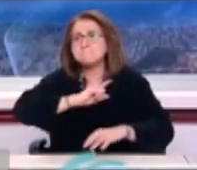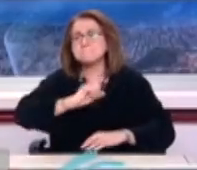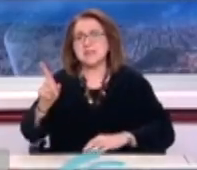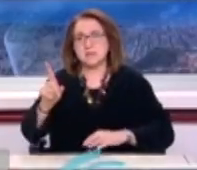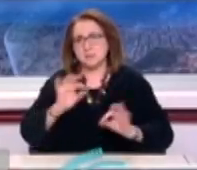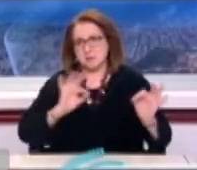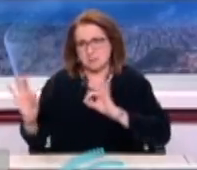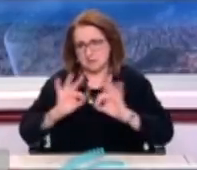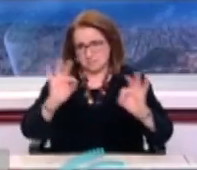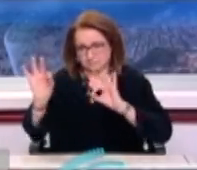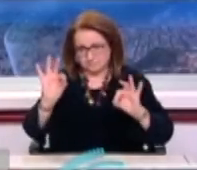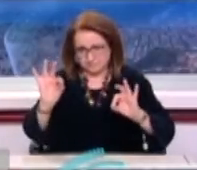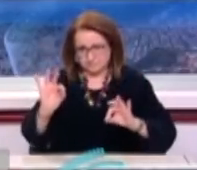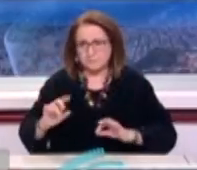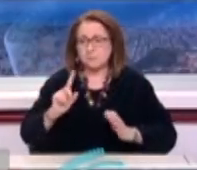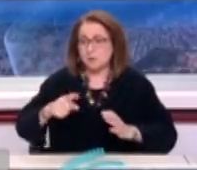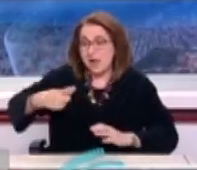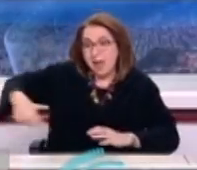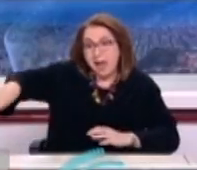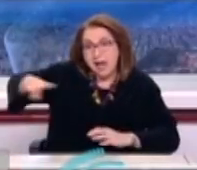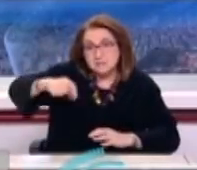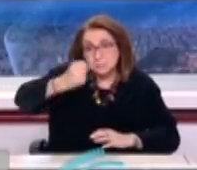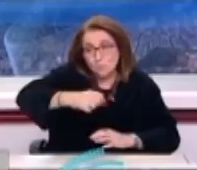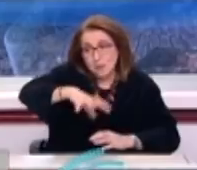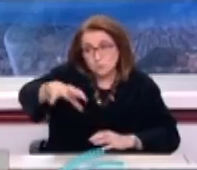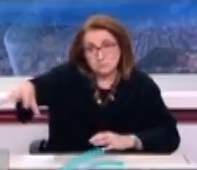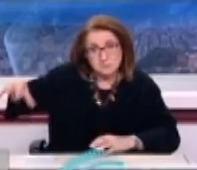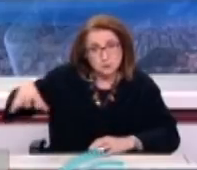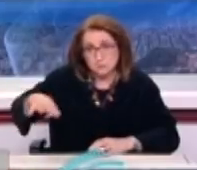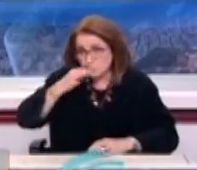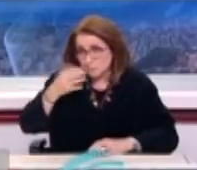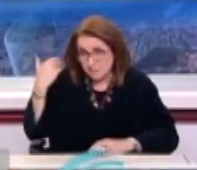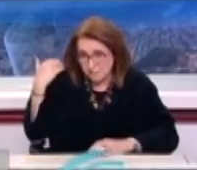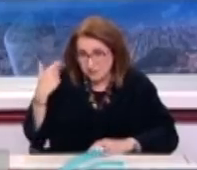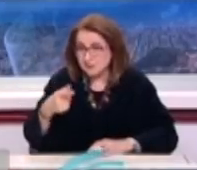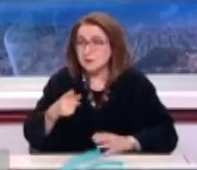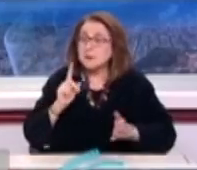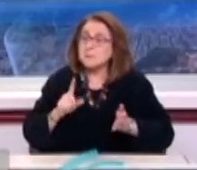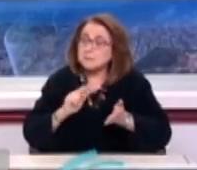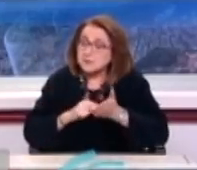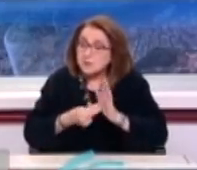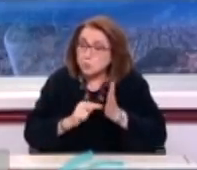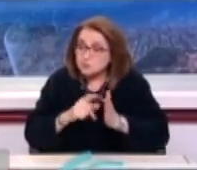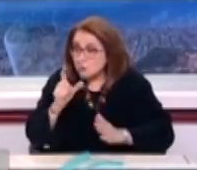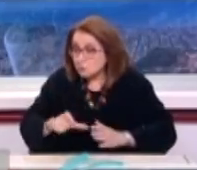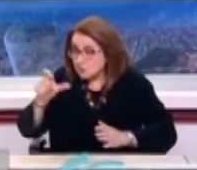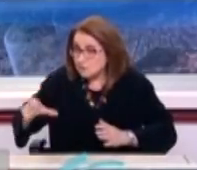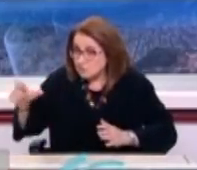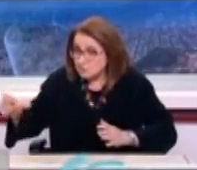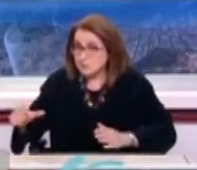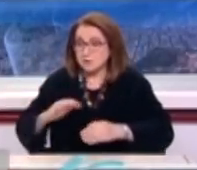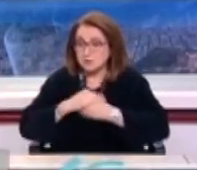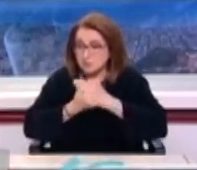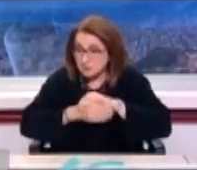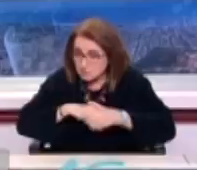των περιοχών, πρέπει να τονίσουμε ιδιαίτερα τα προαναφερθέντα προληπτικά μας μέτρα της